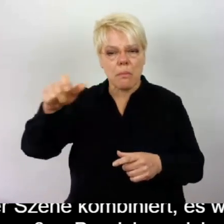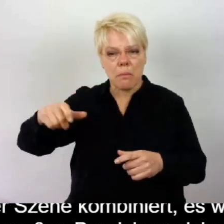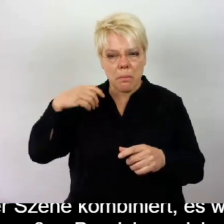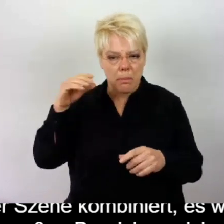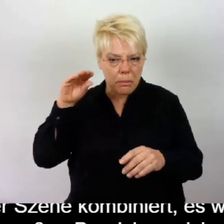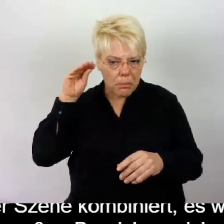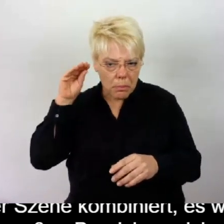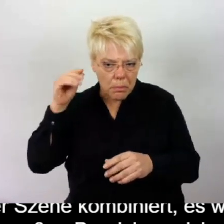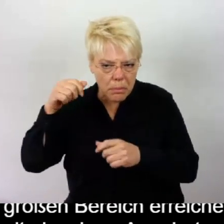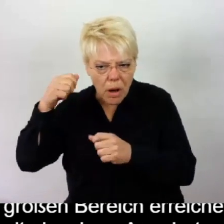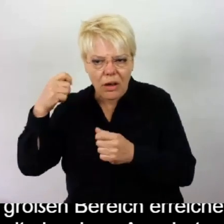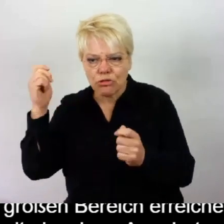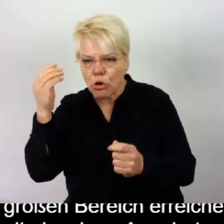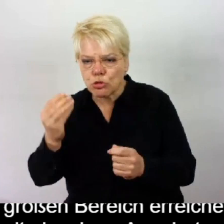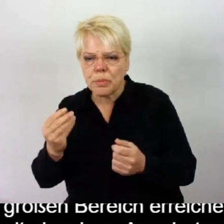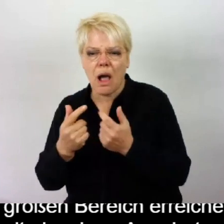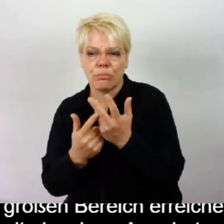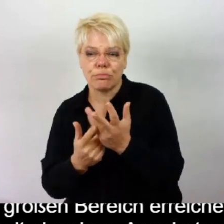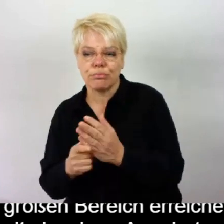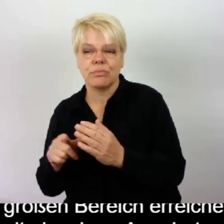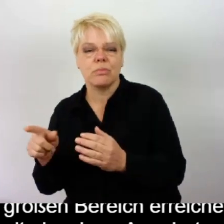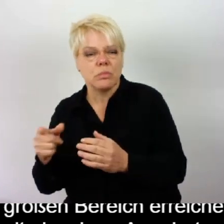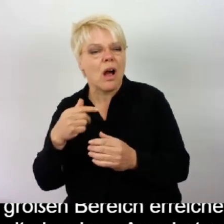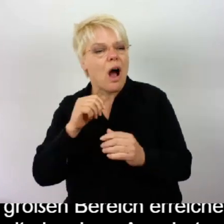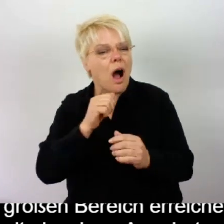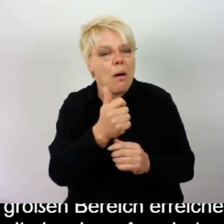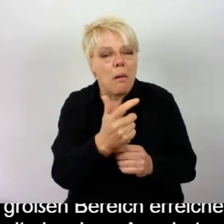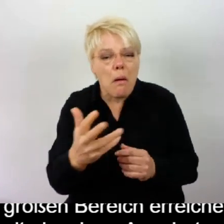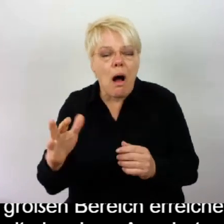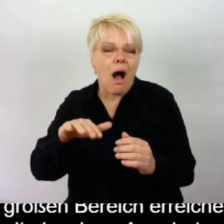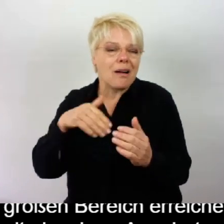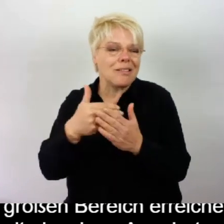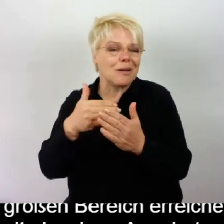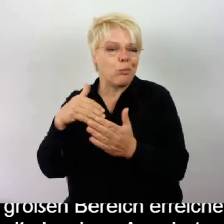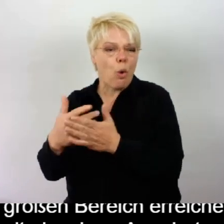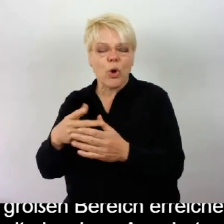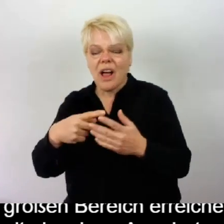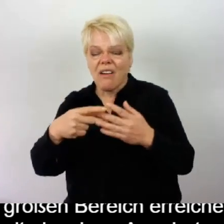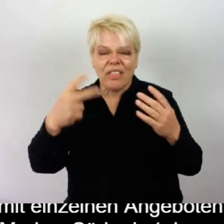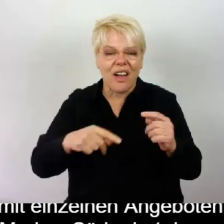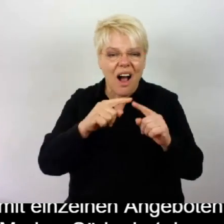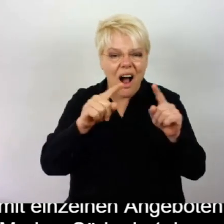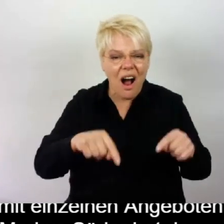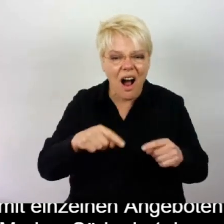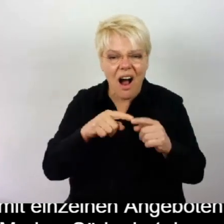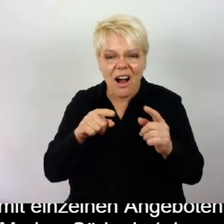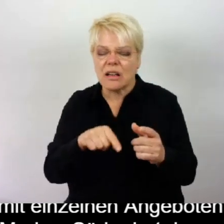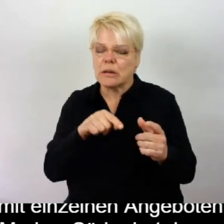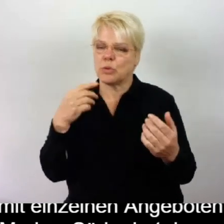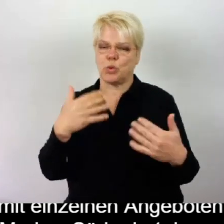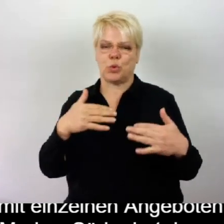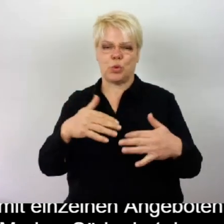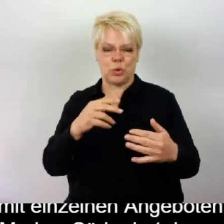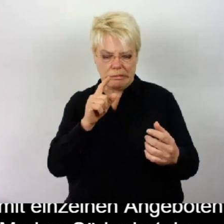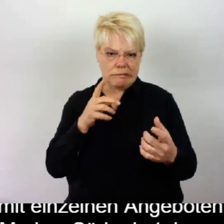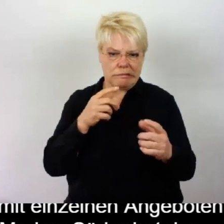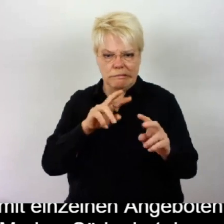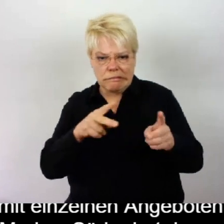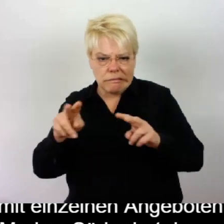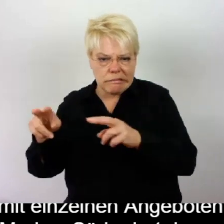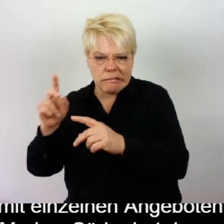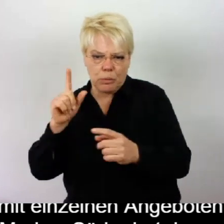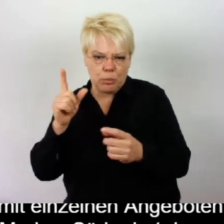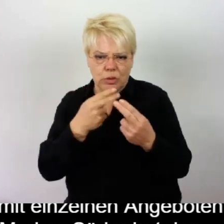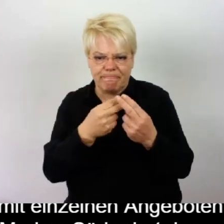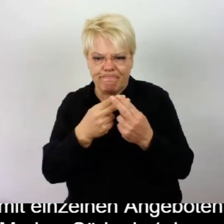sein könnten. Also Ausbildung zum Beispiel an unserer tollen August-Eberding-Theaterakademie haben wir viele Jüngere, die noch nicht Mitglieder der KSK